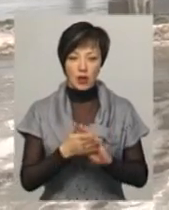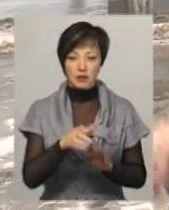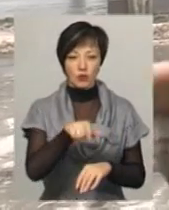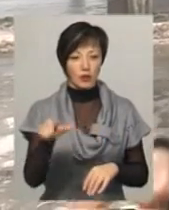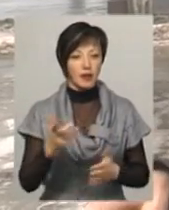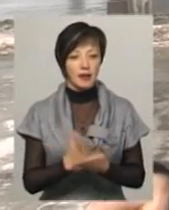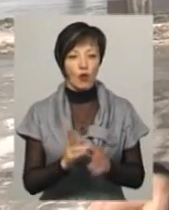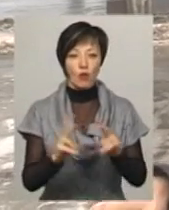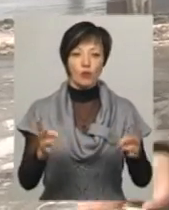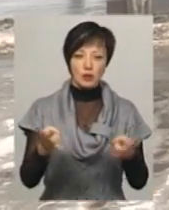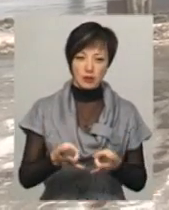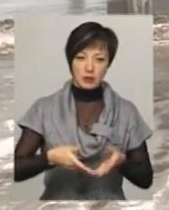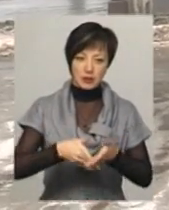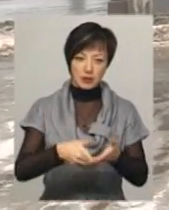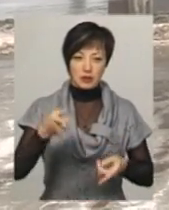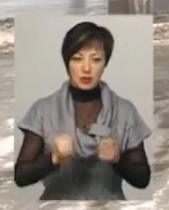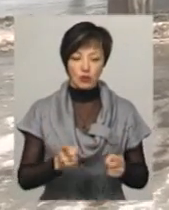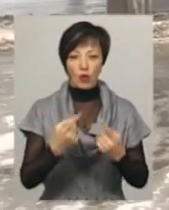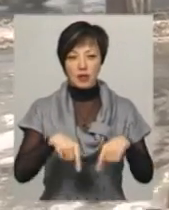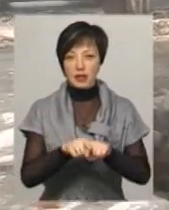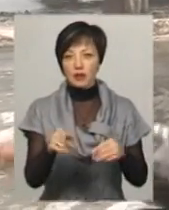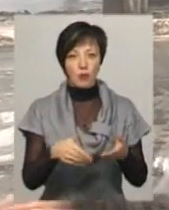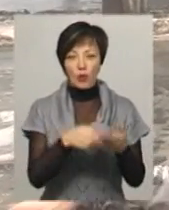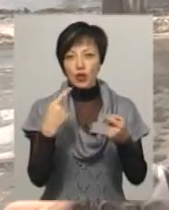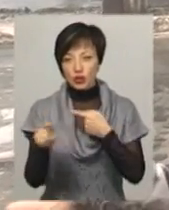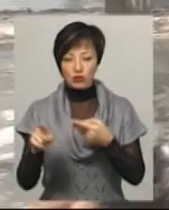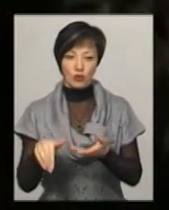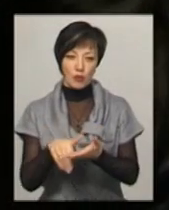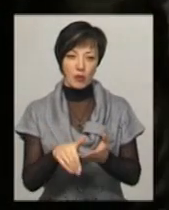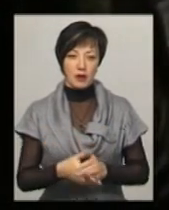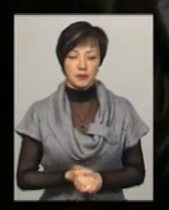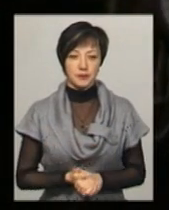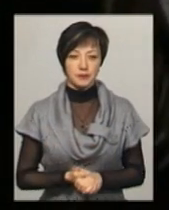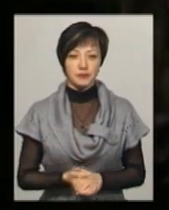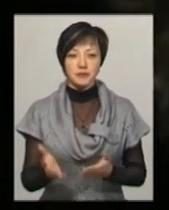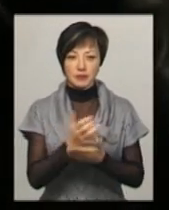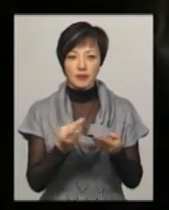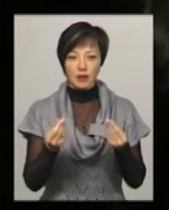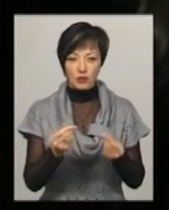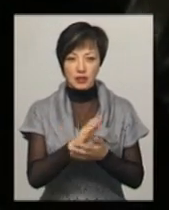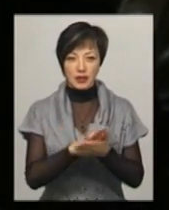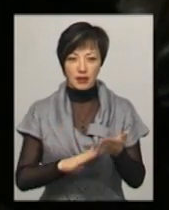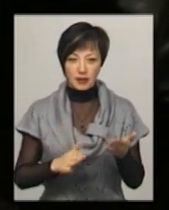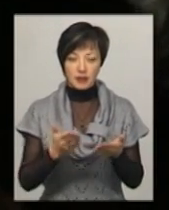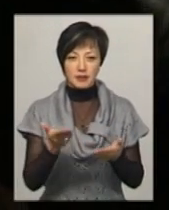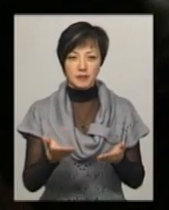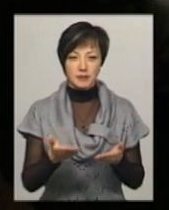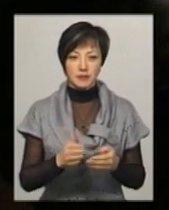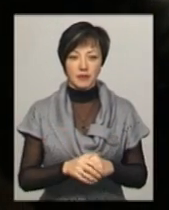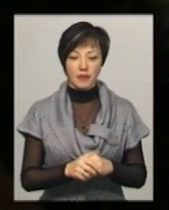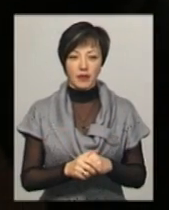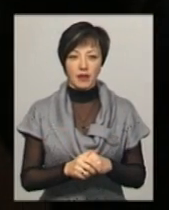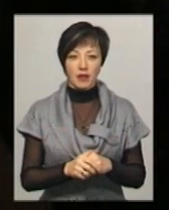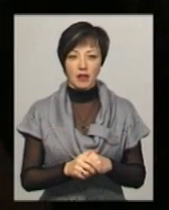є, кому допомогти. Якщо ця організація не допомагає, то хтось інший допомагає. Збираєте гроші далі? На бутилку збирають.